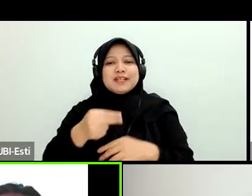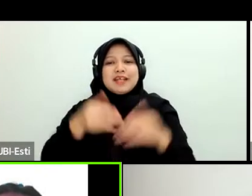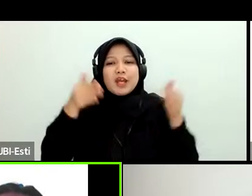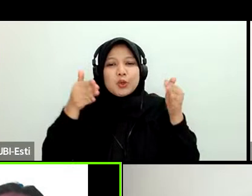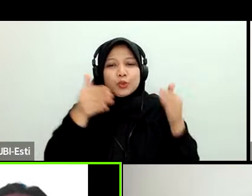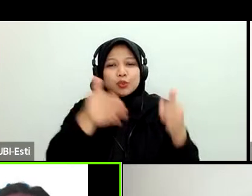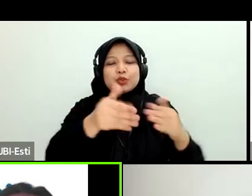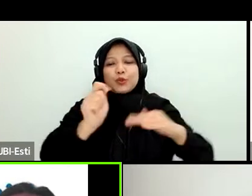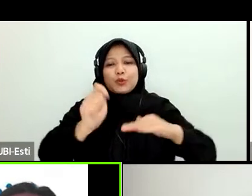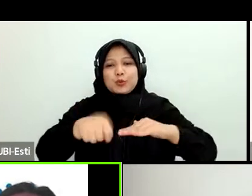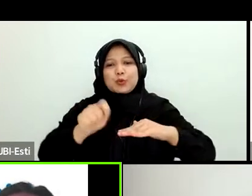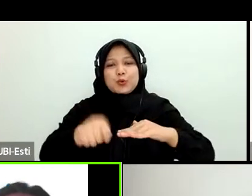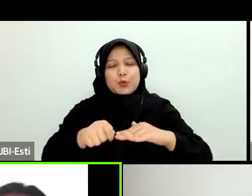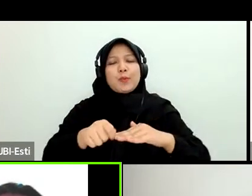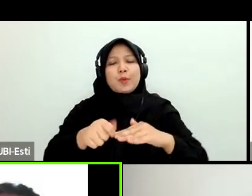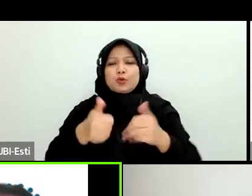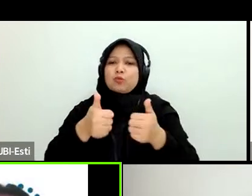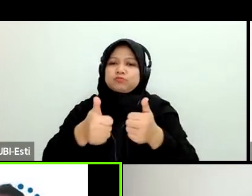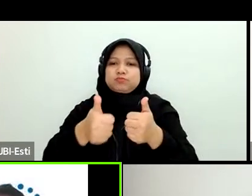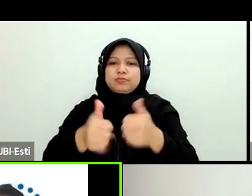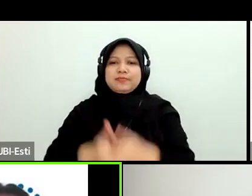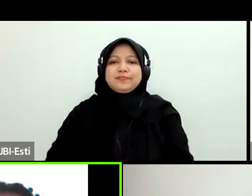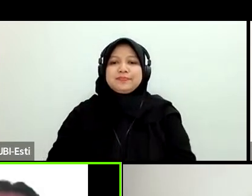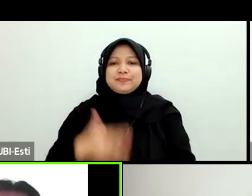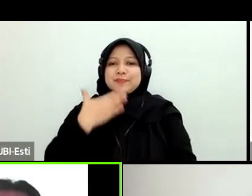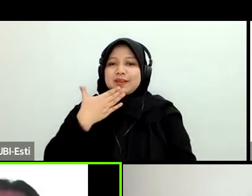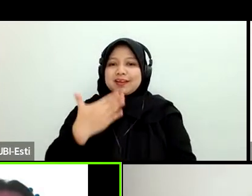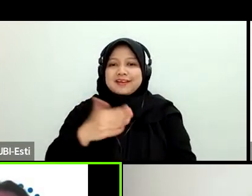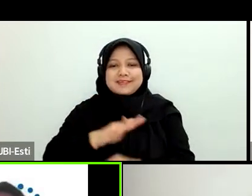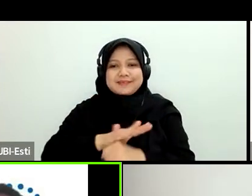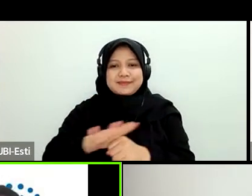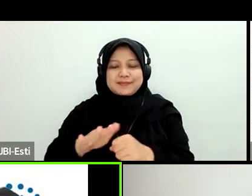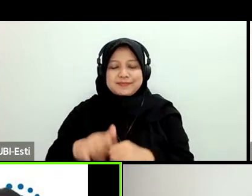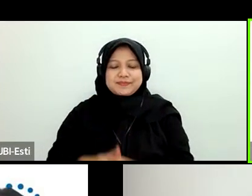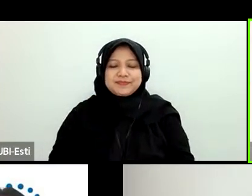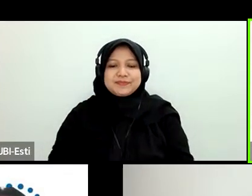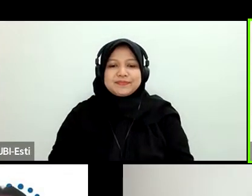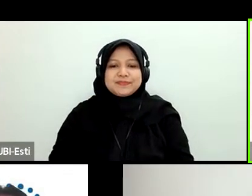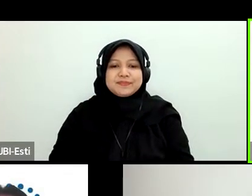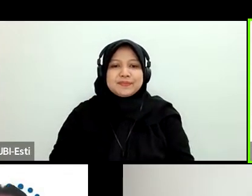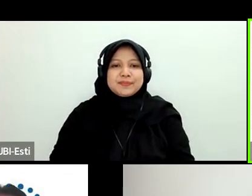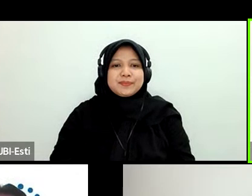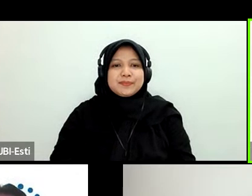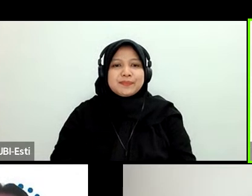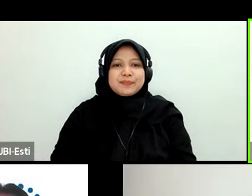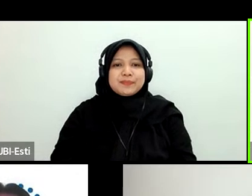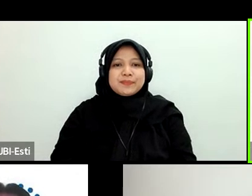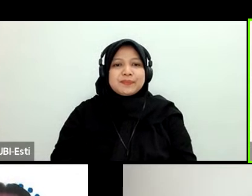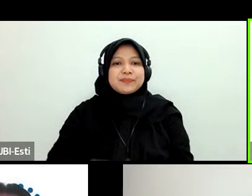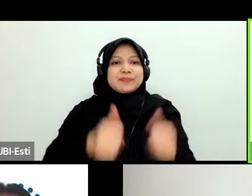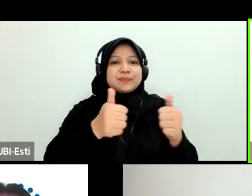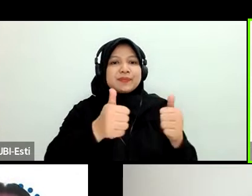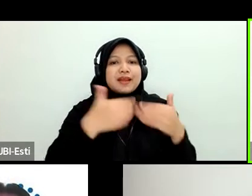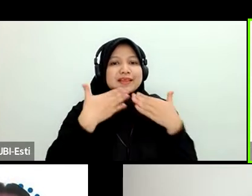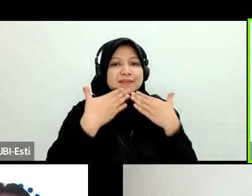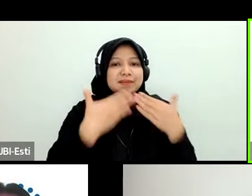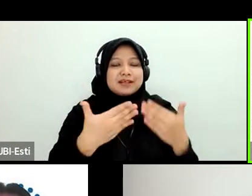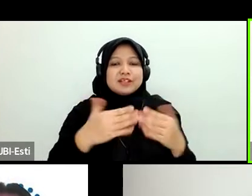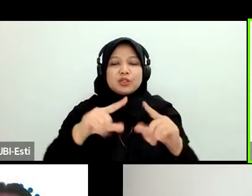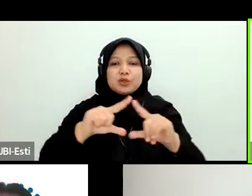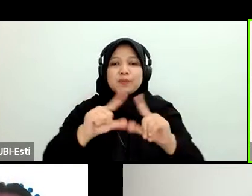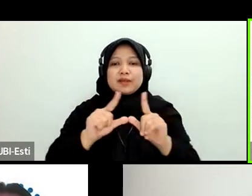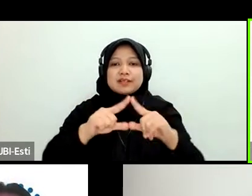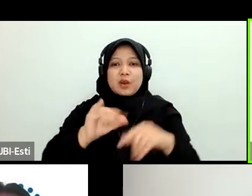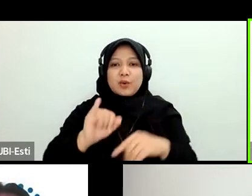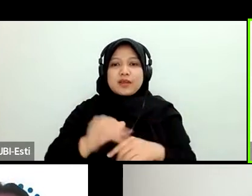itu aja Mas Gama terima kasih terima kasih mas Kowe terakhir